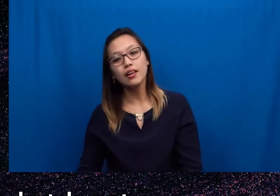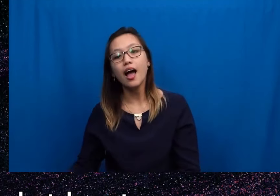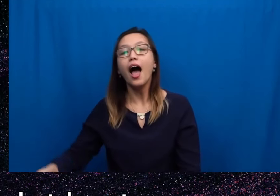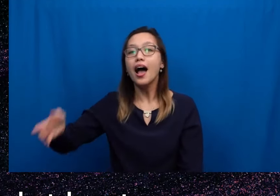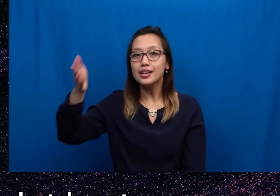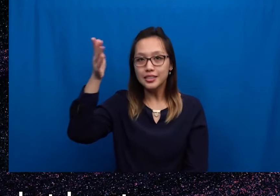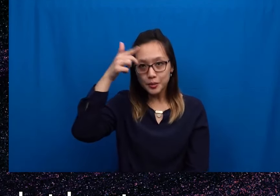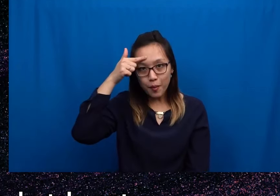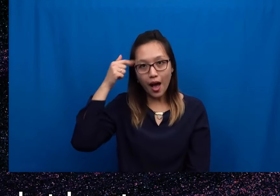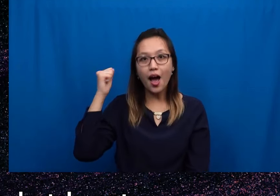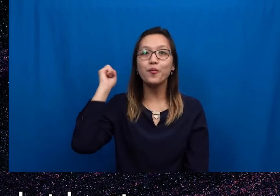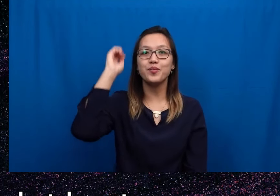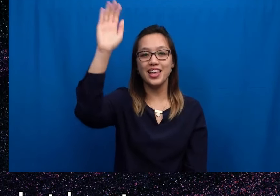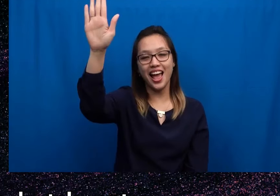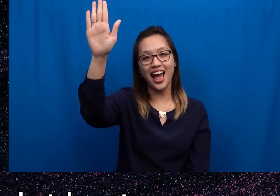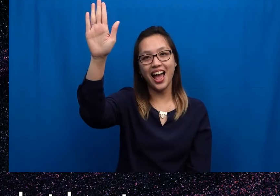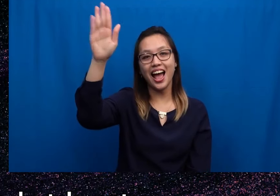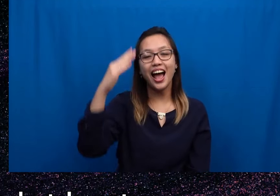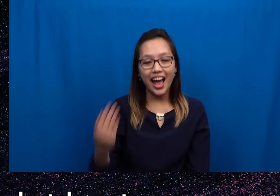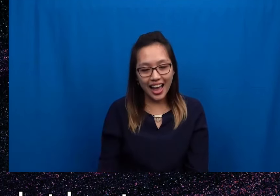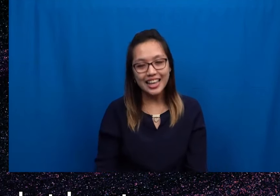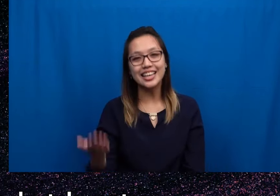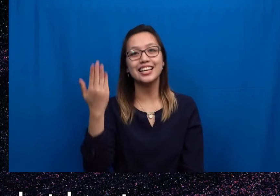esok. Sebab Dia